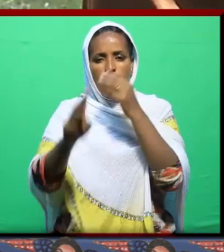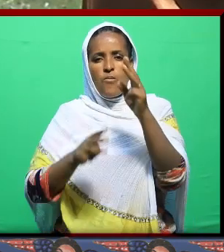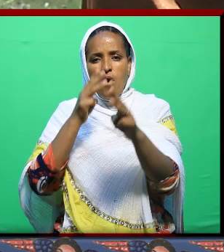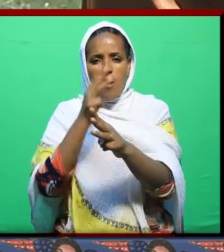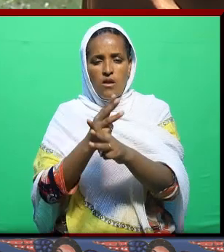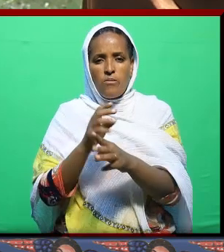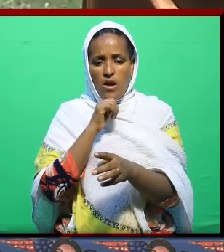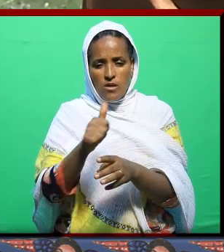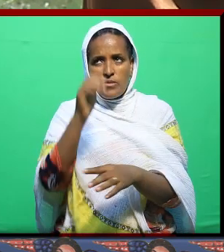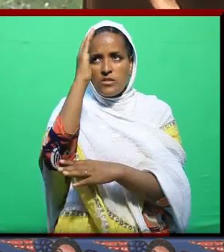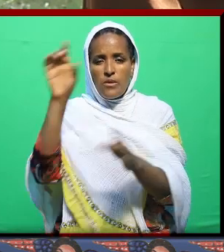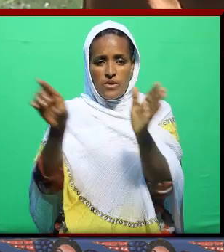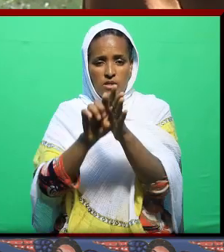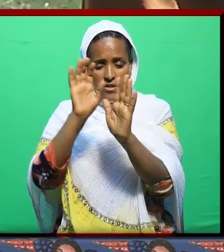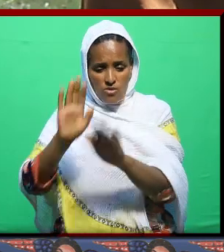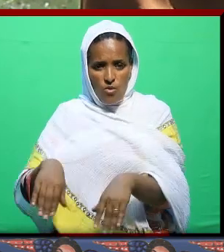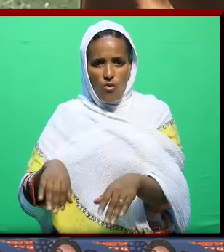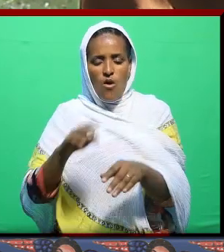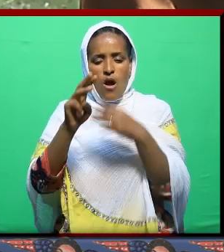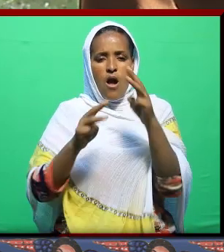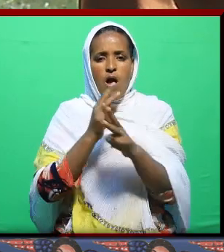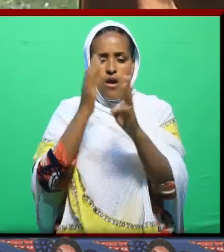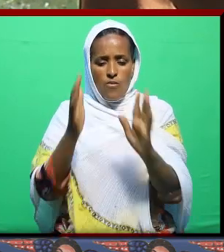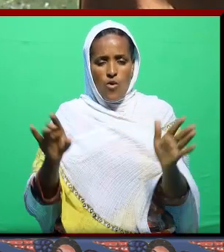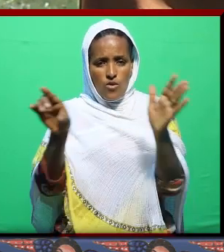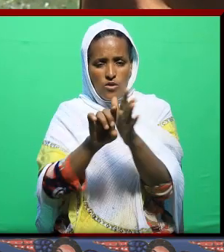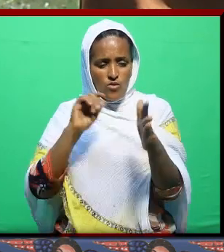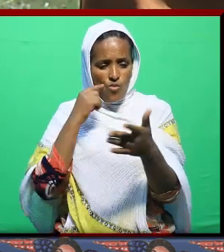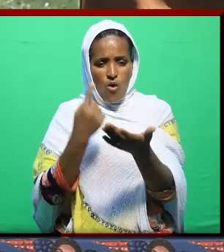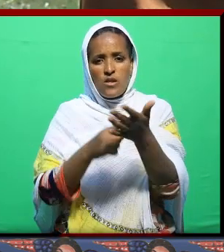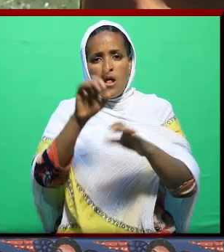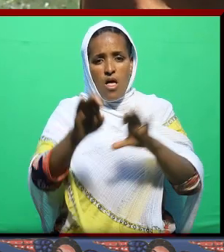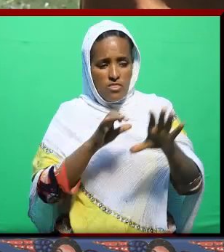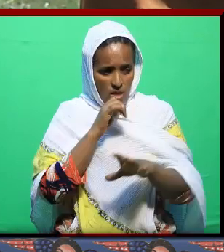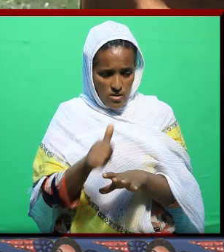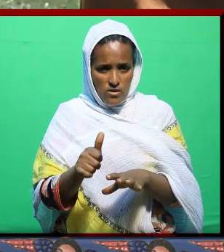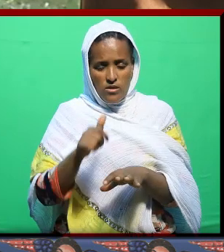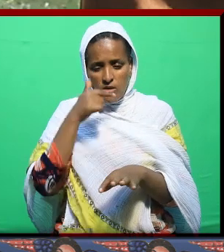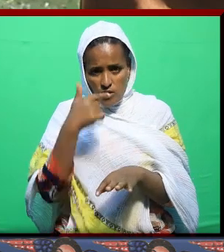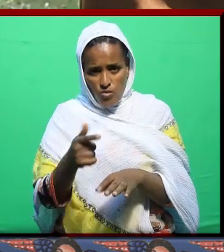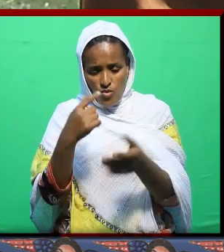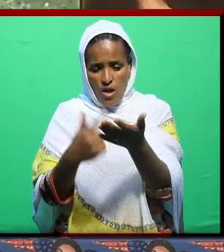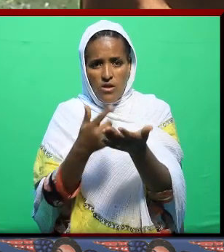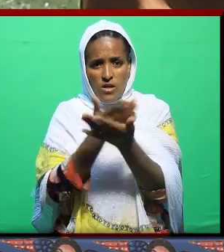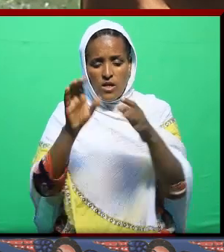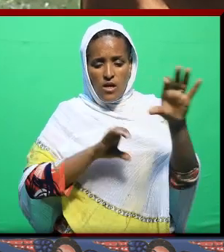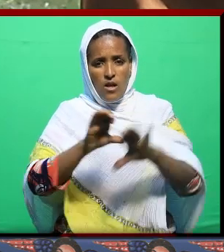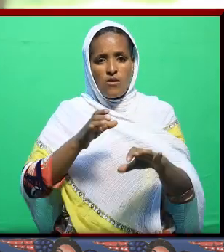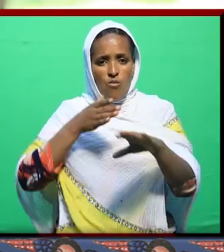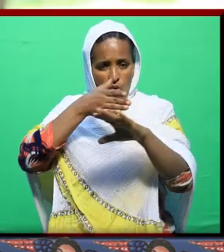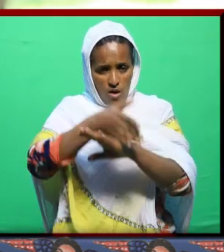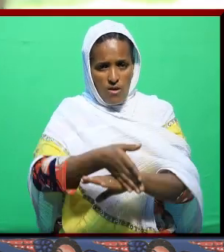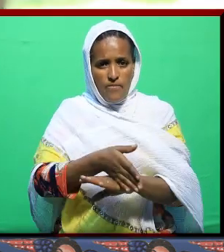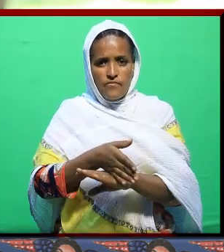አፍርሰናልና በአለሙ አይደለም የእግዚአብሔር ህግ ይቅርና ዓለማዊው ህግ እንኳን ሳይቀር ይህንን አታድርጊ ተብሎ ያንን